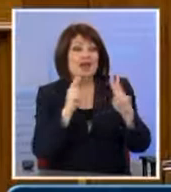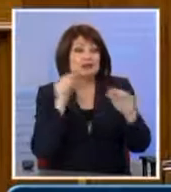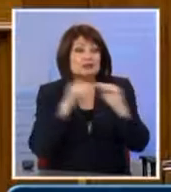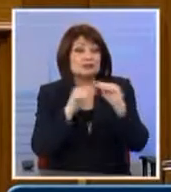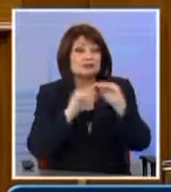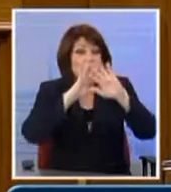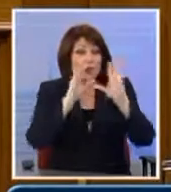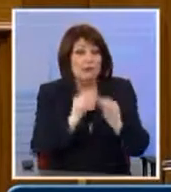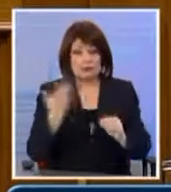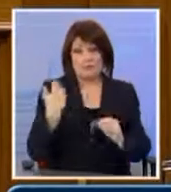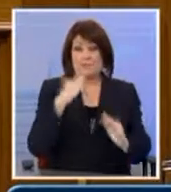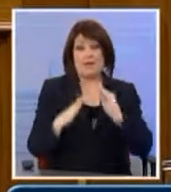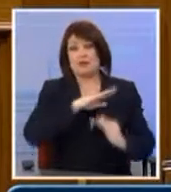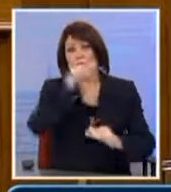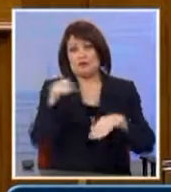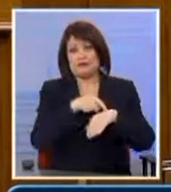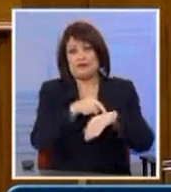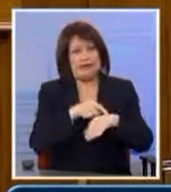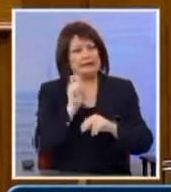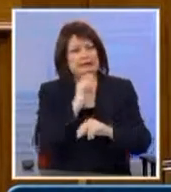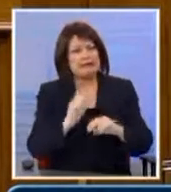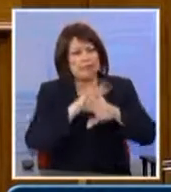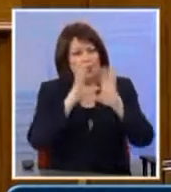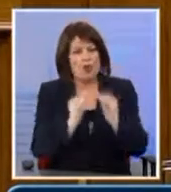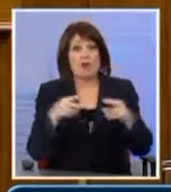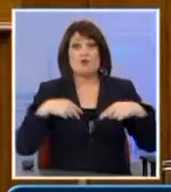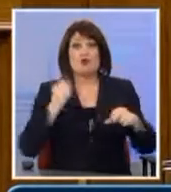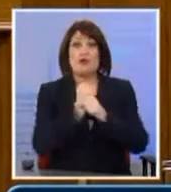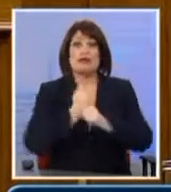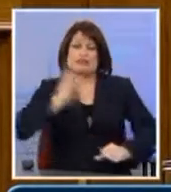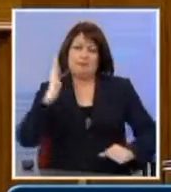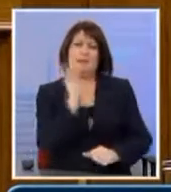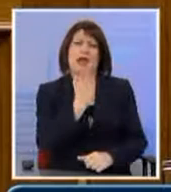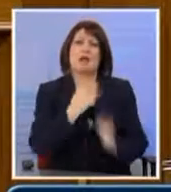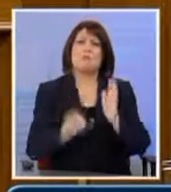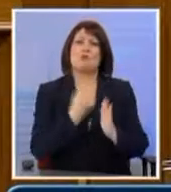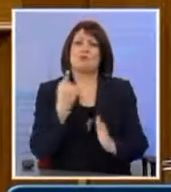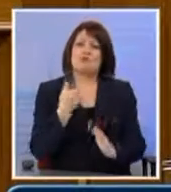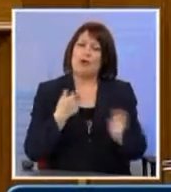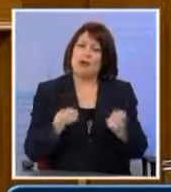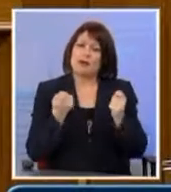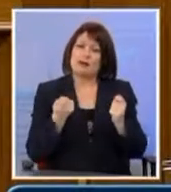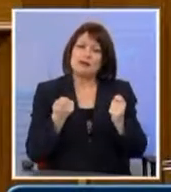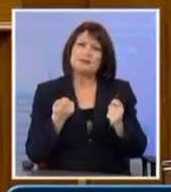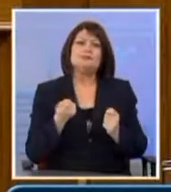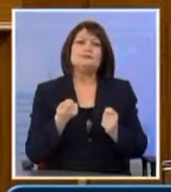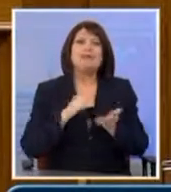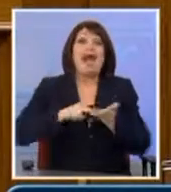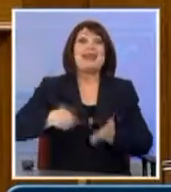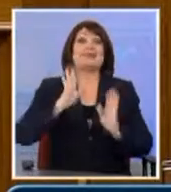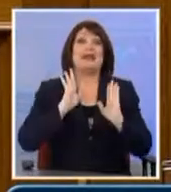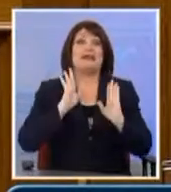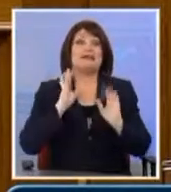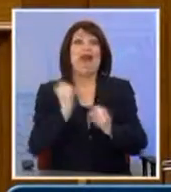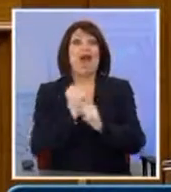περασμένο Μάρτιο μέχρι σήμερα. Το Υπουργείο Εργασίας επίσης χτύπησε στη ρίζα του για πρώτη φορά την αδήλωτη και ανασφάλιστη